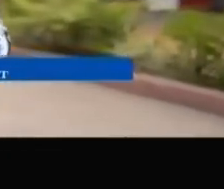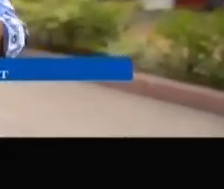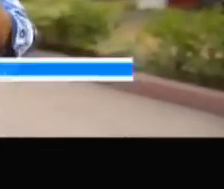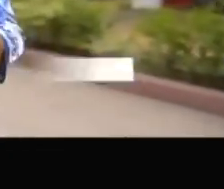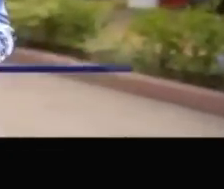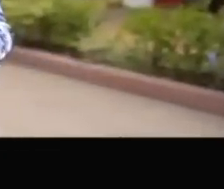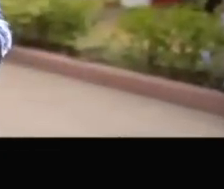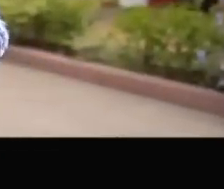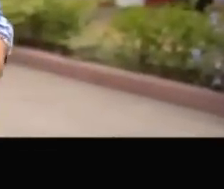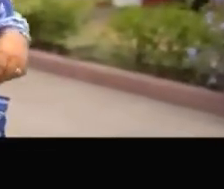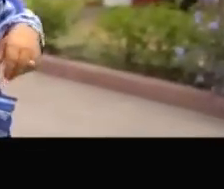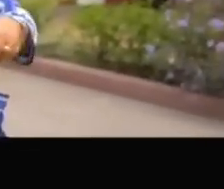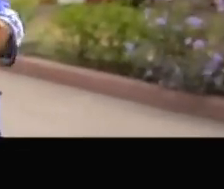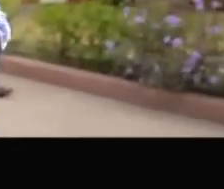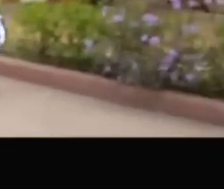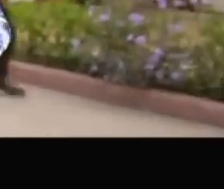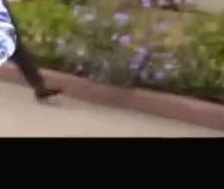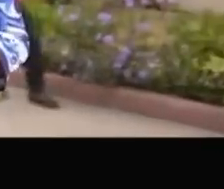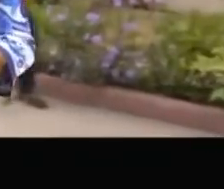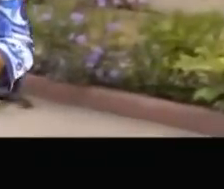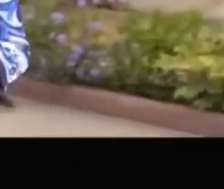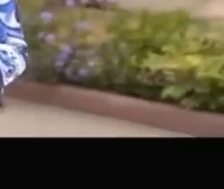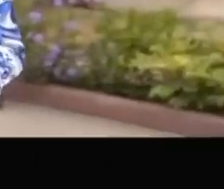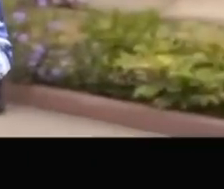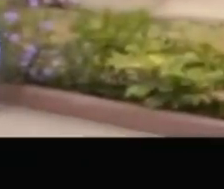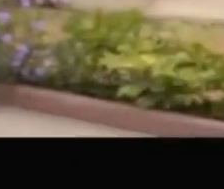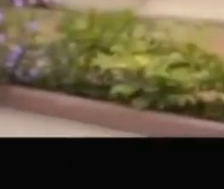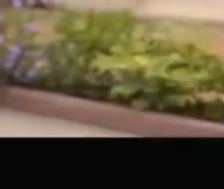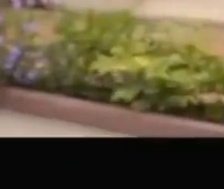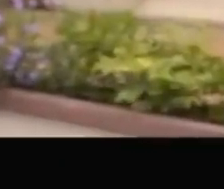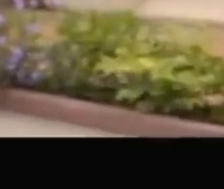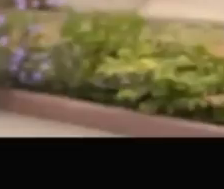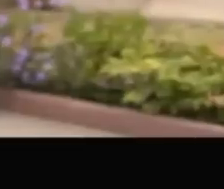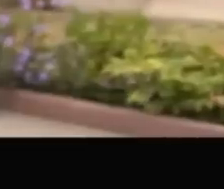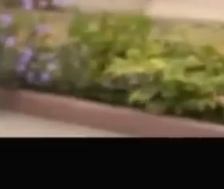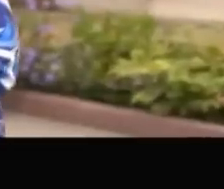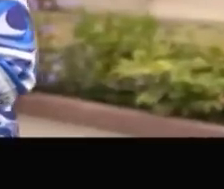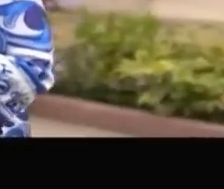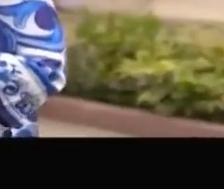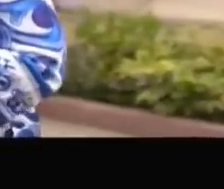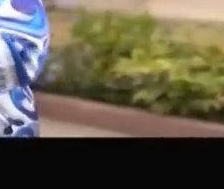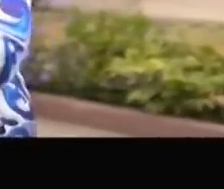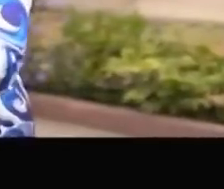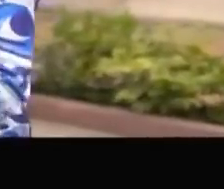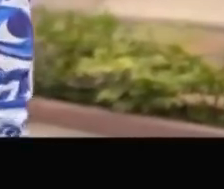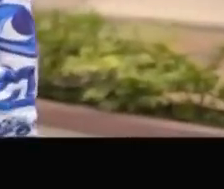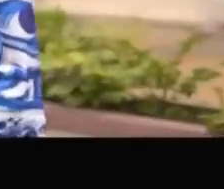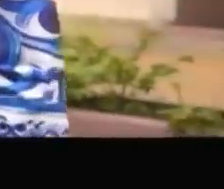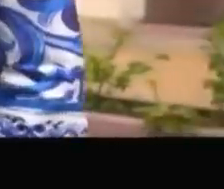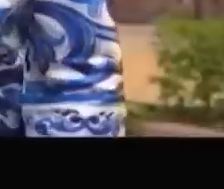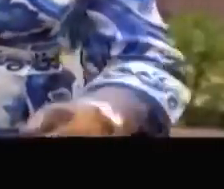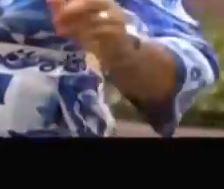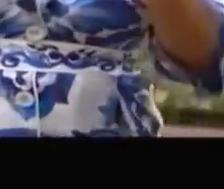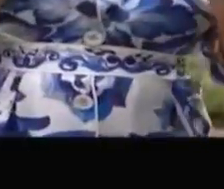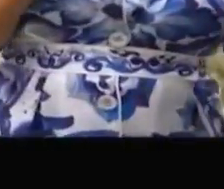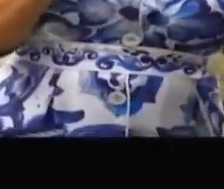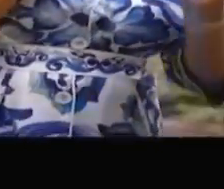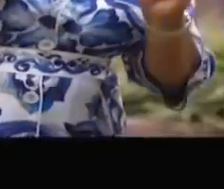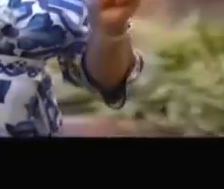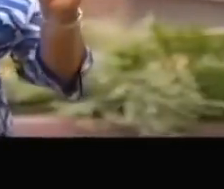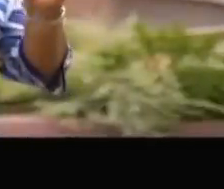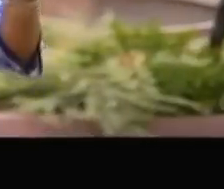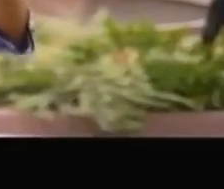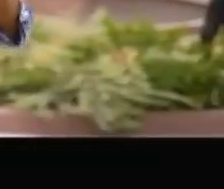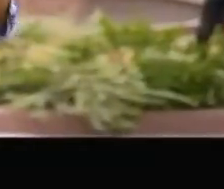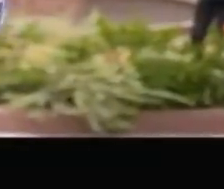venue personnellement pour vous encourager. Je sais que vous allez y arriver. C'est bon, c'est rien. Déjà, vous avez